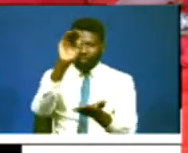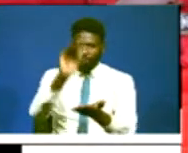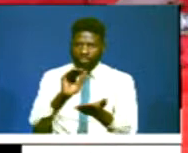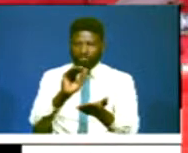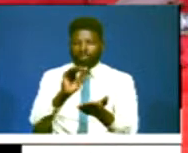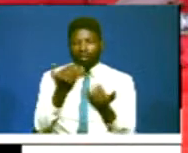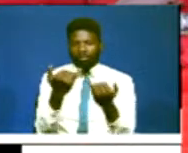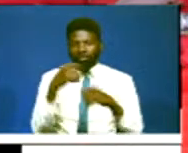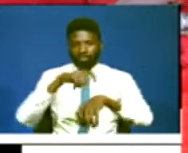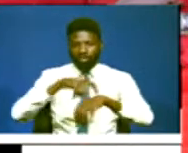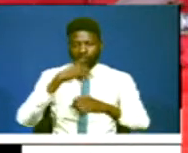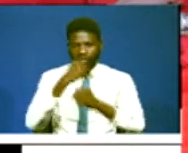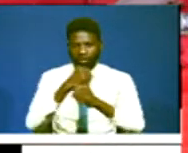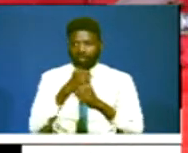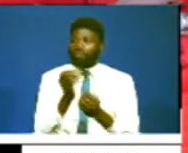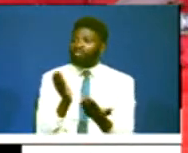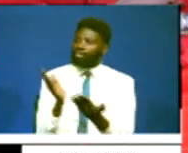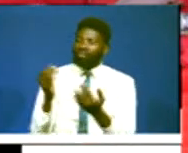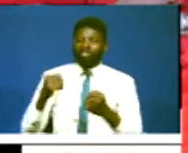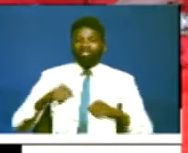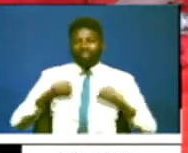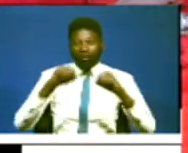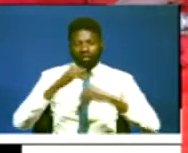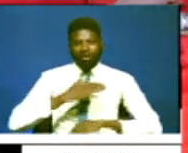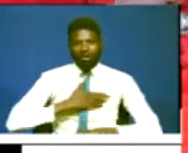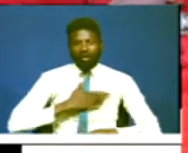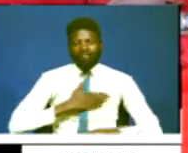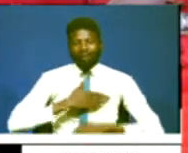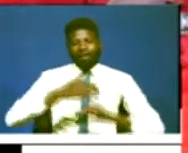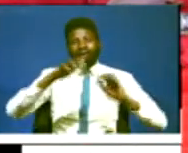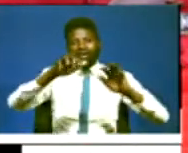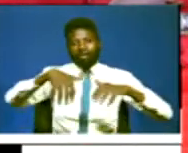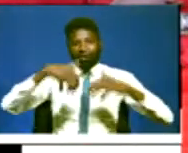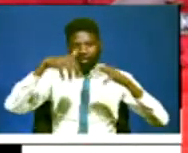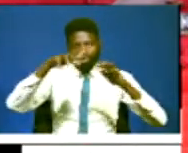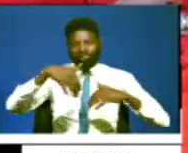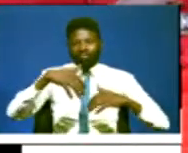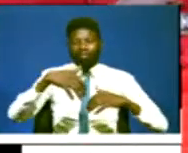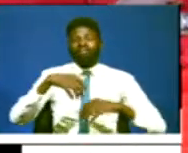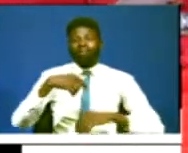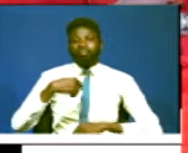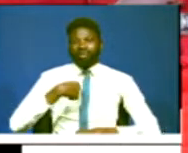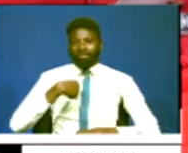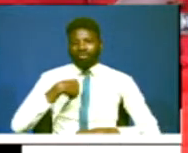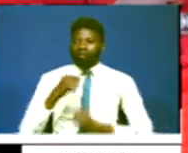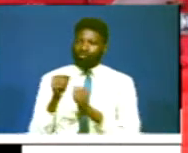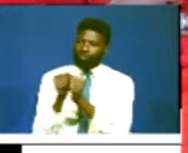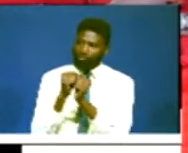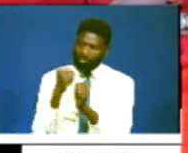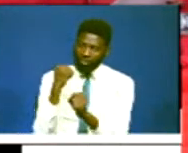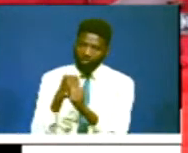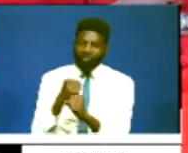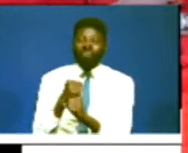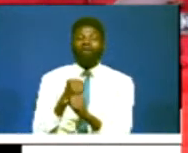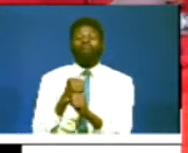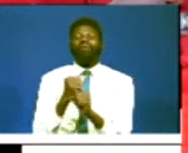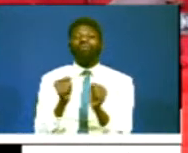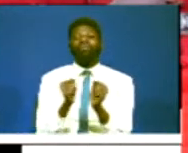wakati ya kazi. Huyu Murango ni chairman yetu ya agriculture. Na ndio mimi tutafanya kazi na yeye vile rais